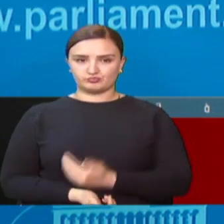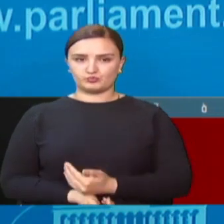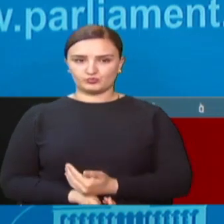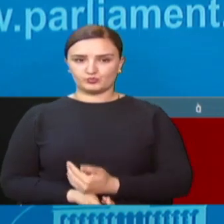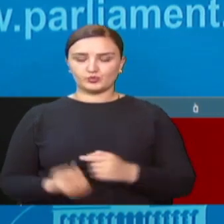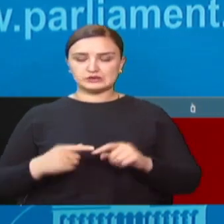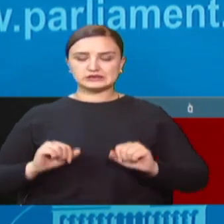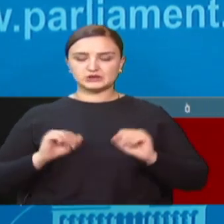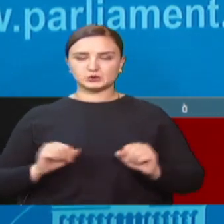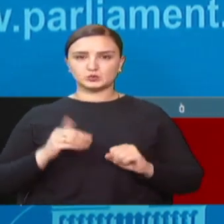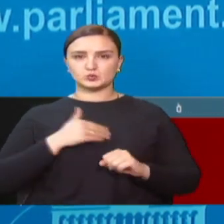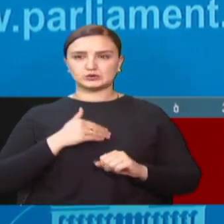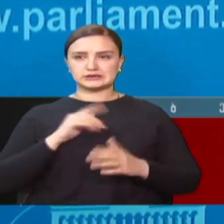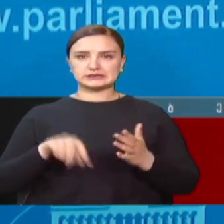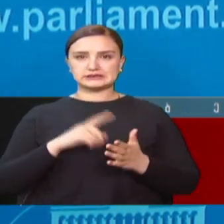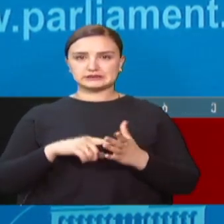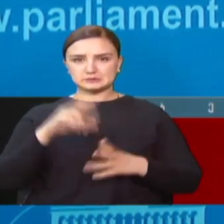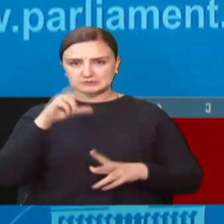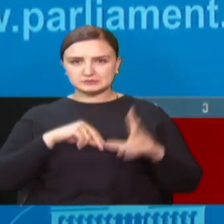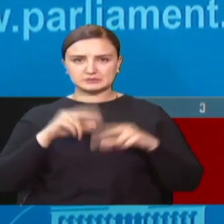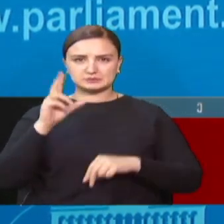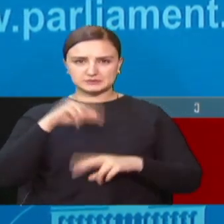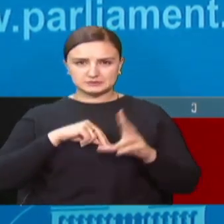თვეების განმავლობაში, რომ წამოეწიათ დაწყებული